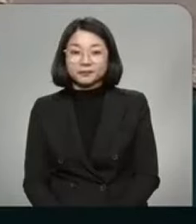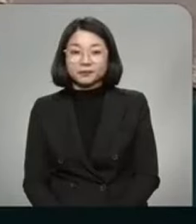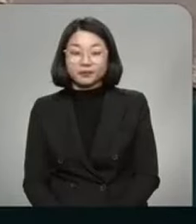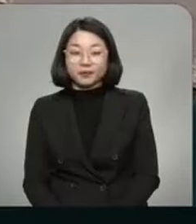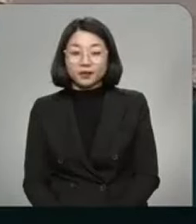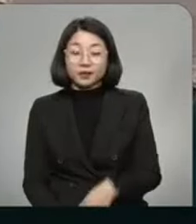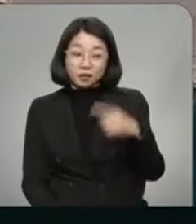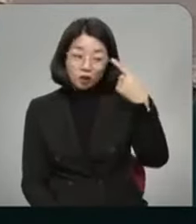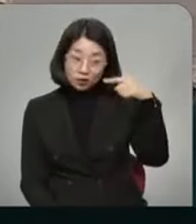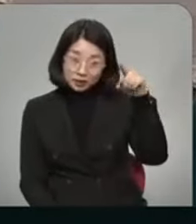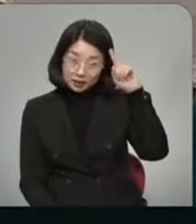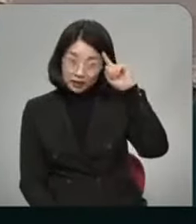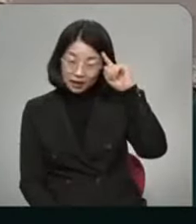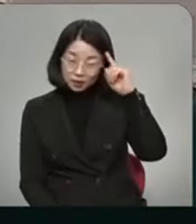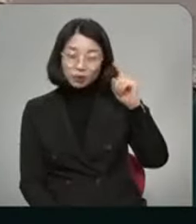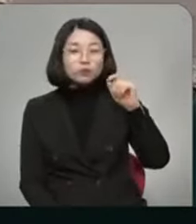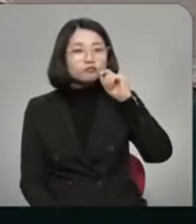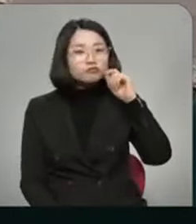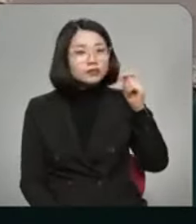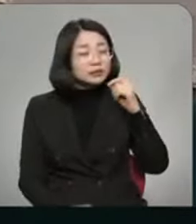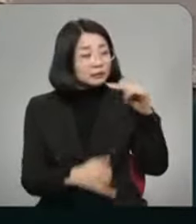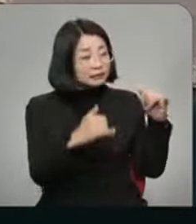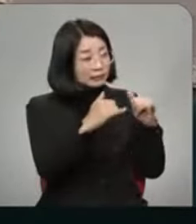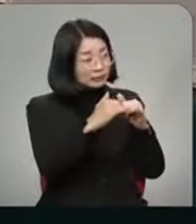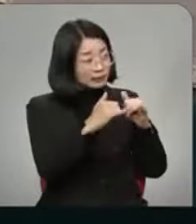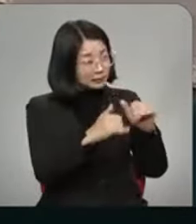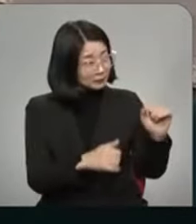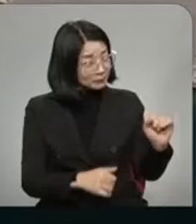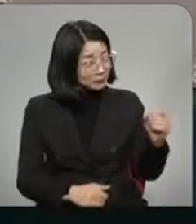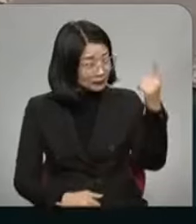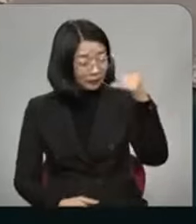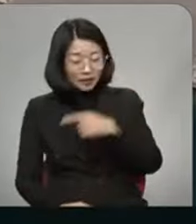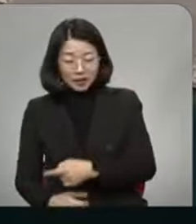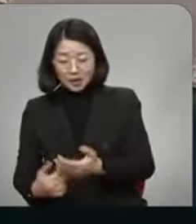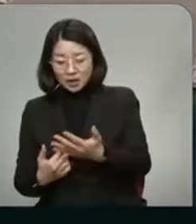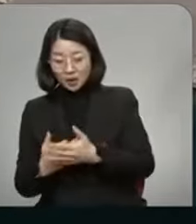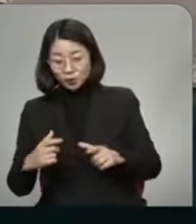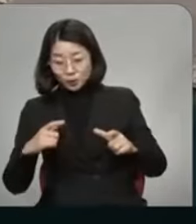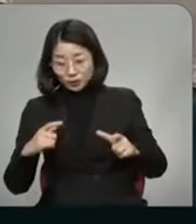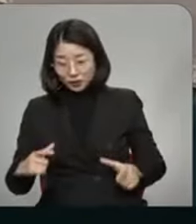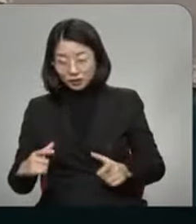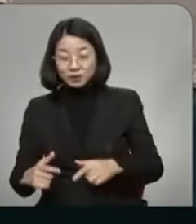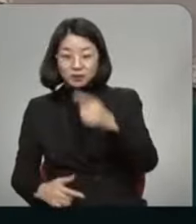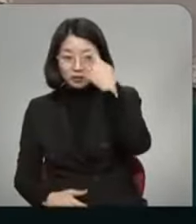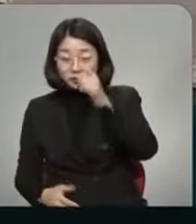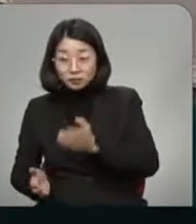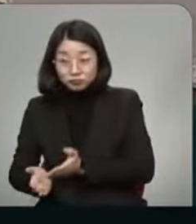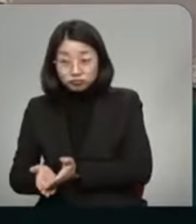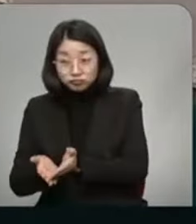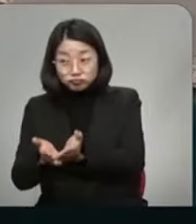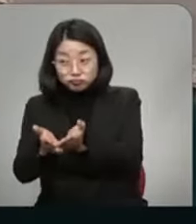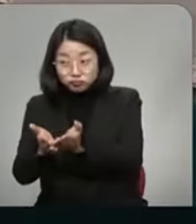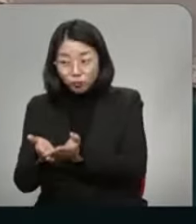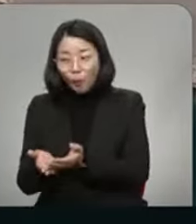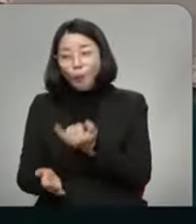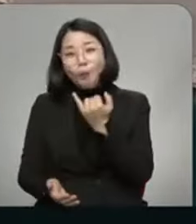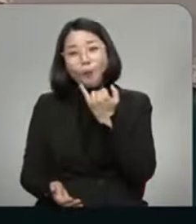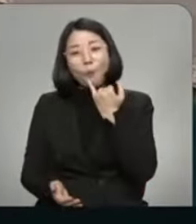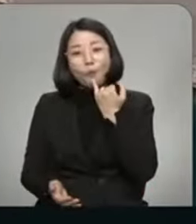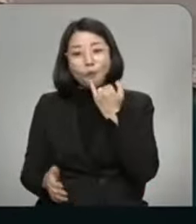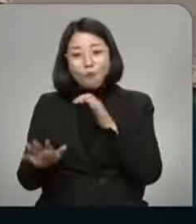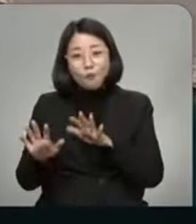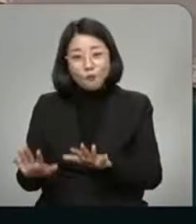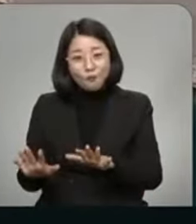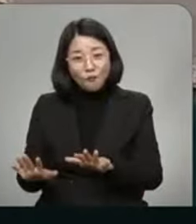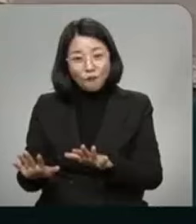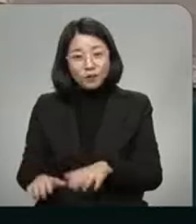지난해 초 러시아 우크라이나 전쟁 발발 이후 강원도와 극동 러시아를 오가는 바닷길이 주목받고 있습니다. 코로나19 확산 이전